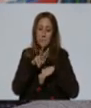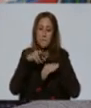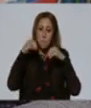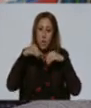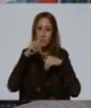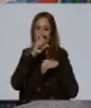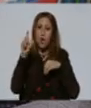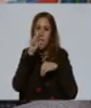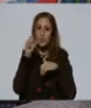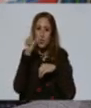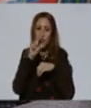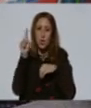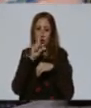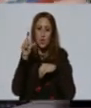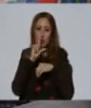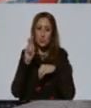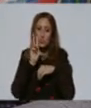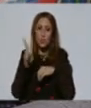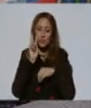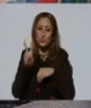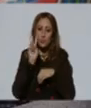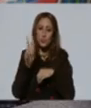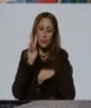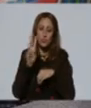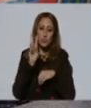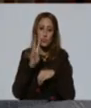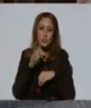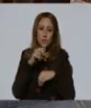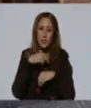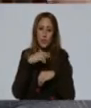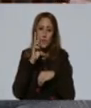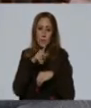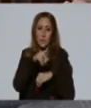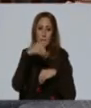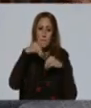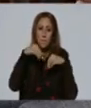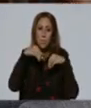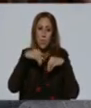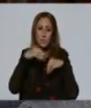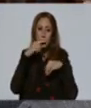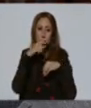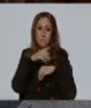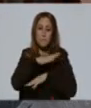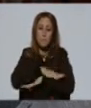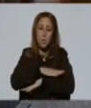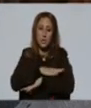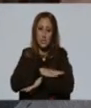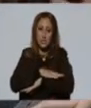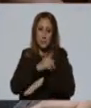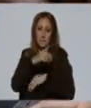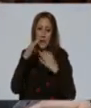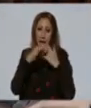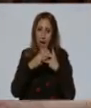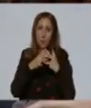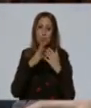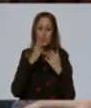وشفتها في كل الاوضاع في مشاكل وفي حاجات كويسه، فحكمت عليها كبنت ان دي بنت جواز، بنت ممكن